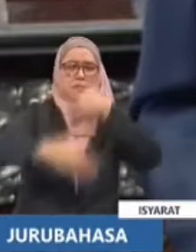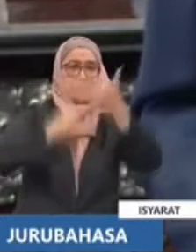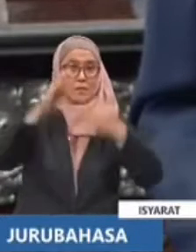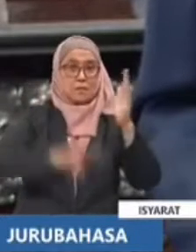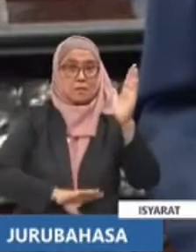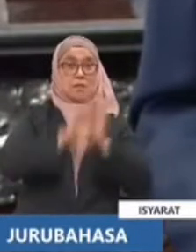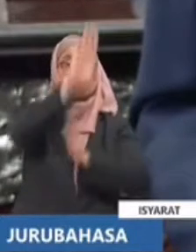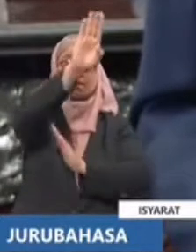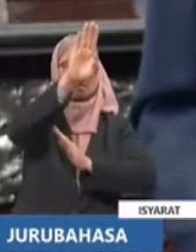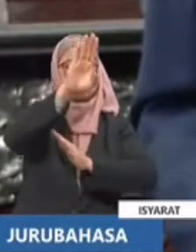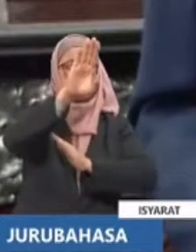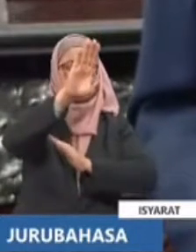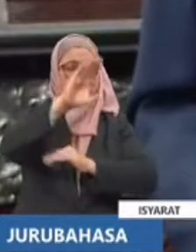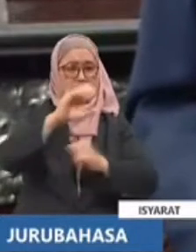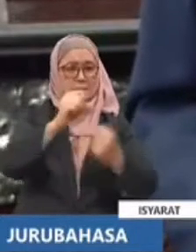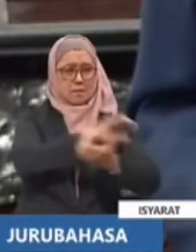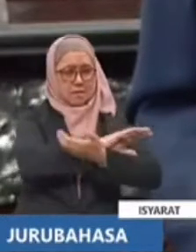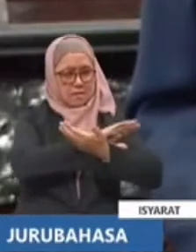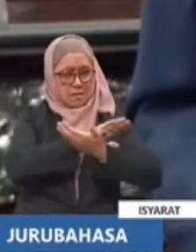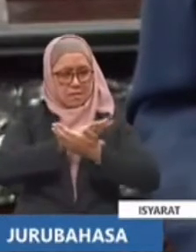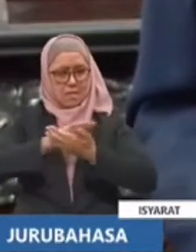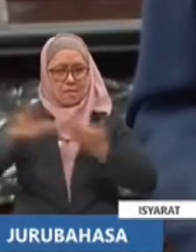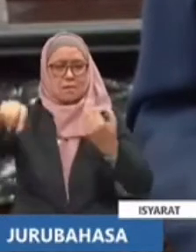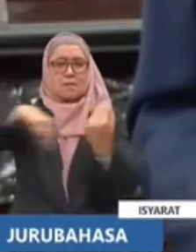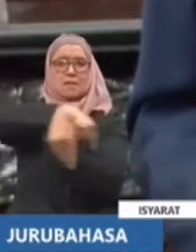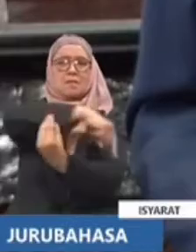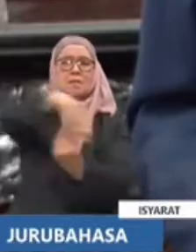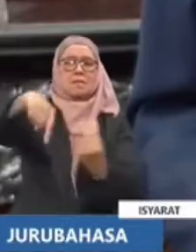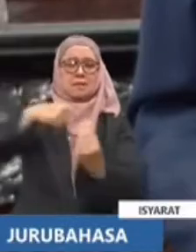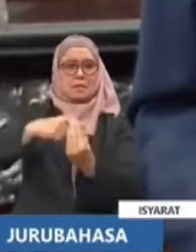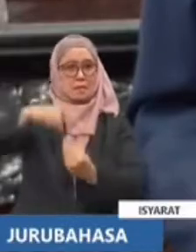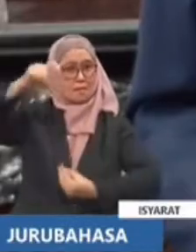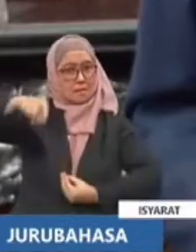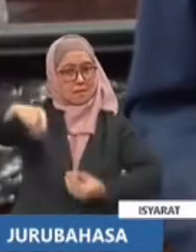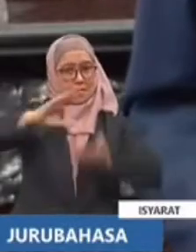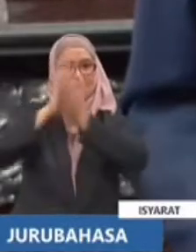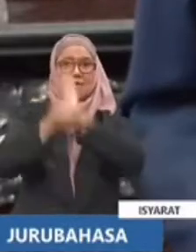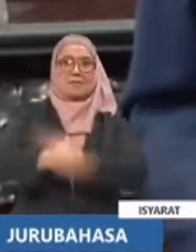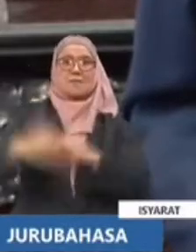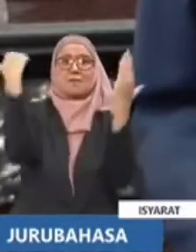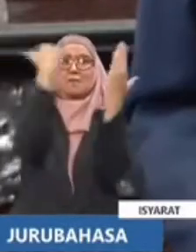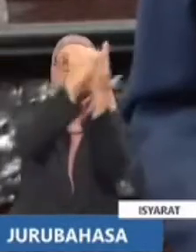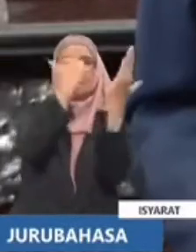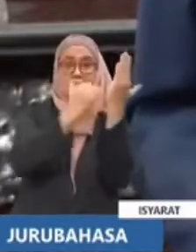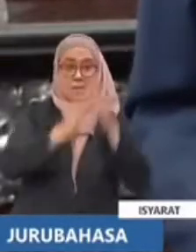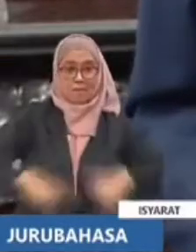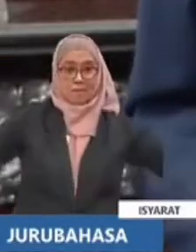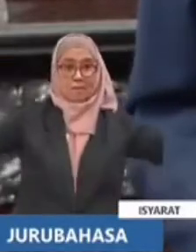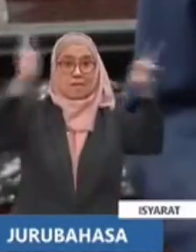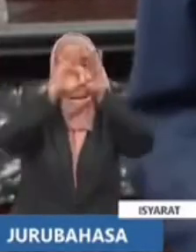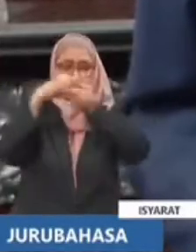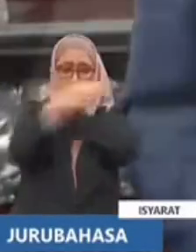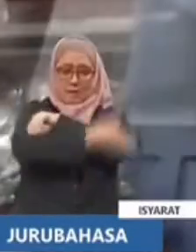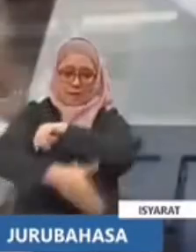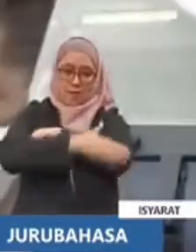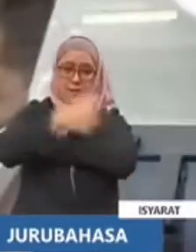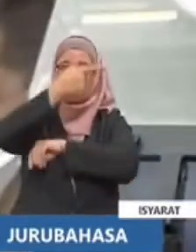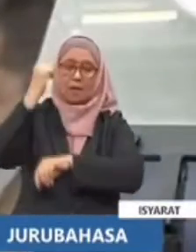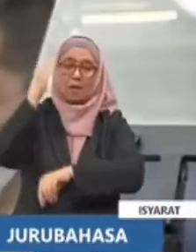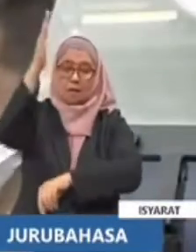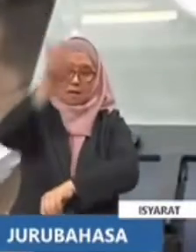kelas-kelas tarian alam perlu menjadi agenda utama Negara Brunei akan diwarisi oleh